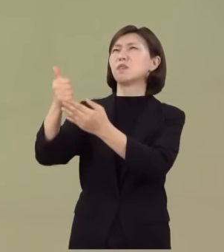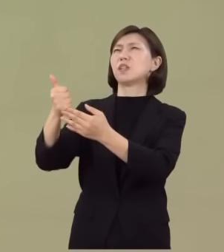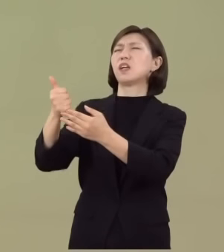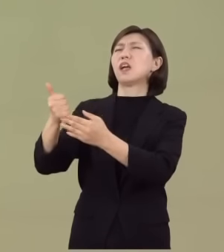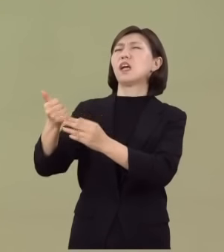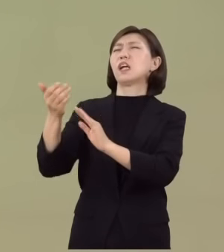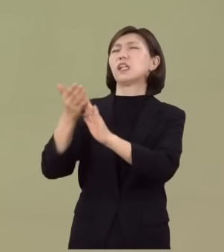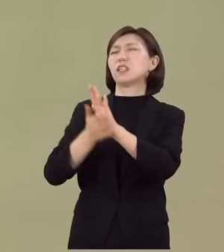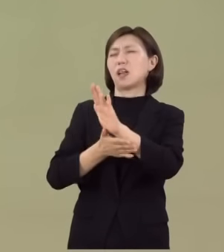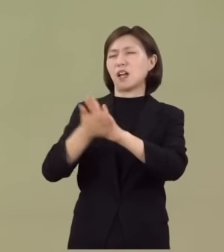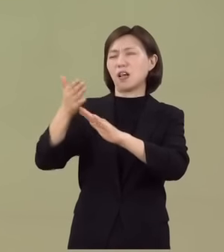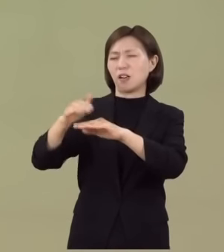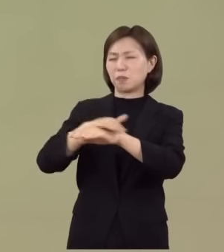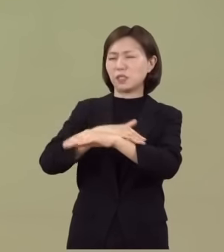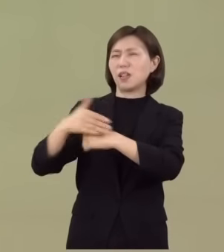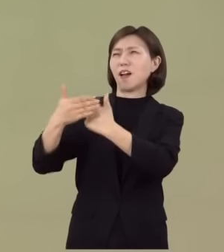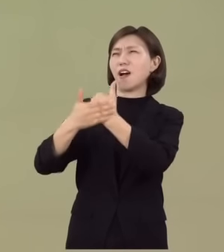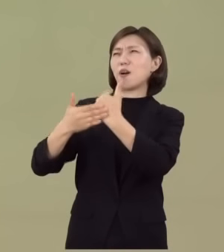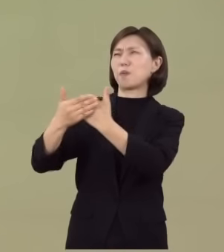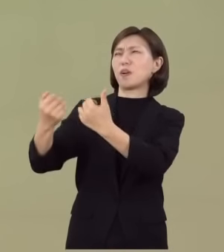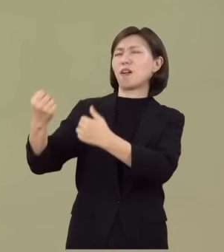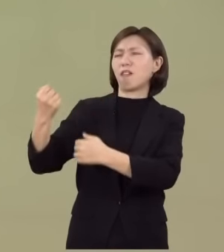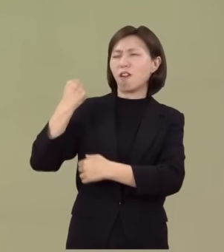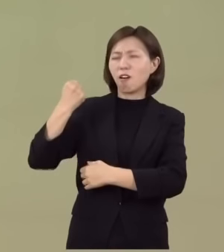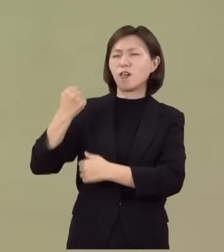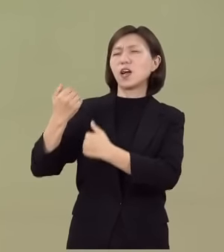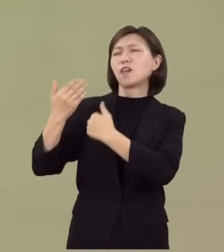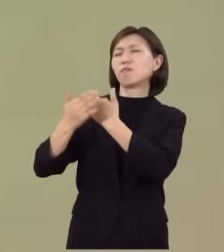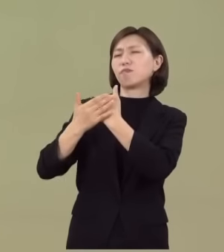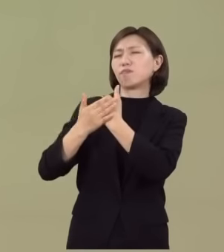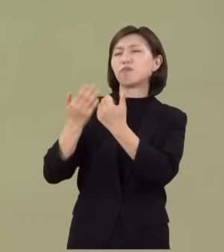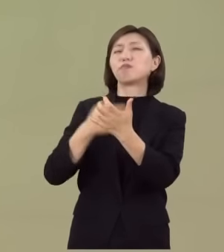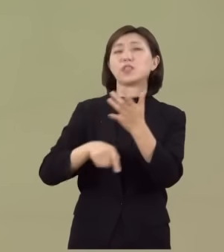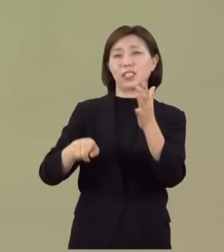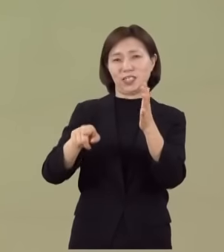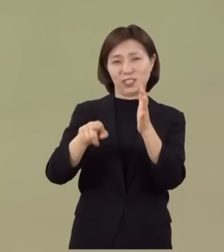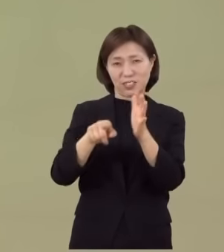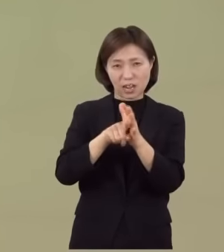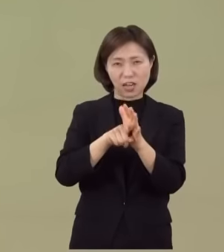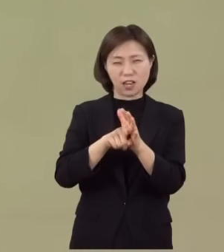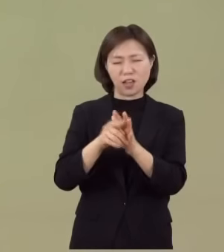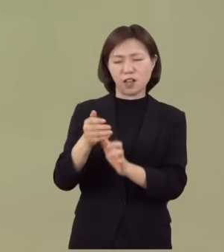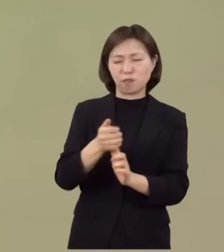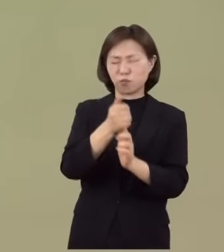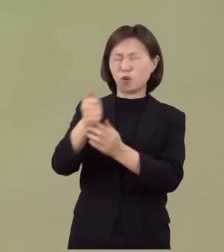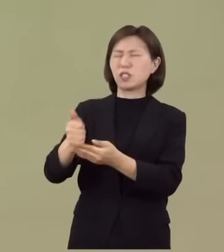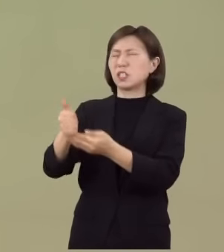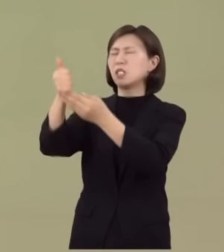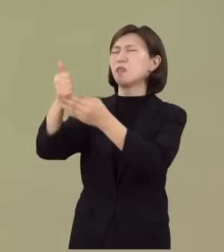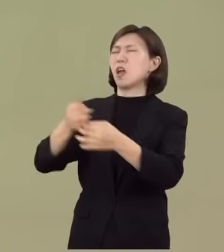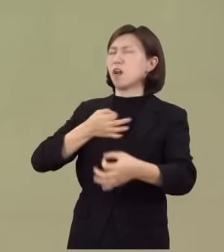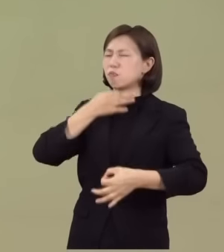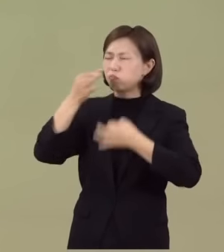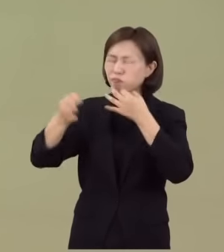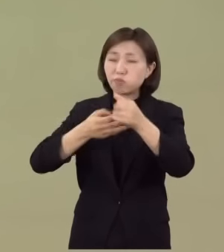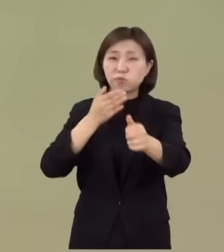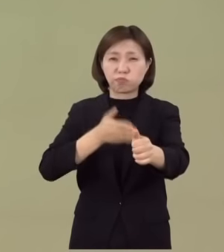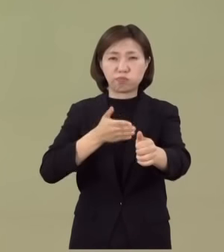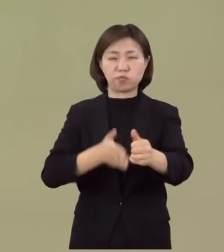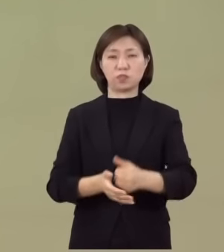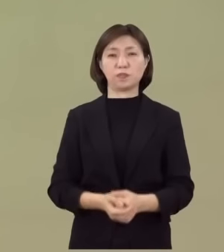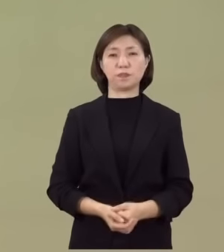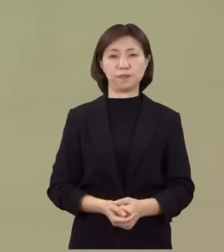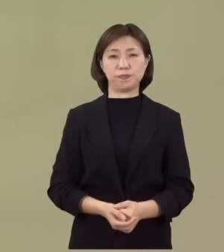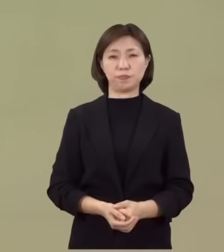있기 때문이요 이러한 이치를 환자에게 완곡히 말해 주어